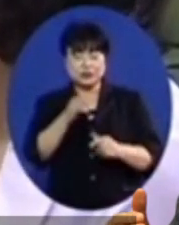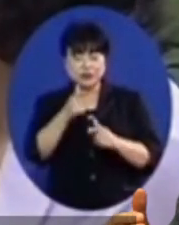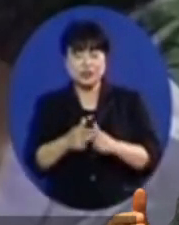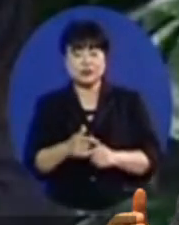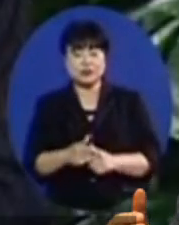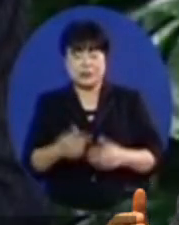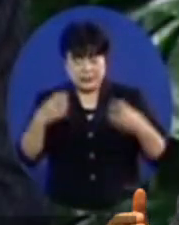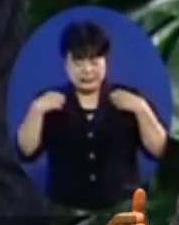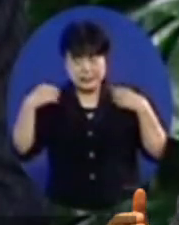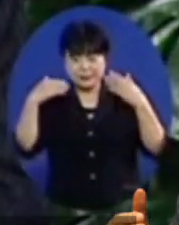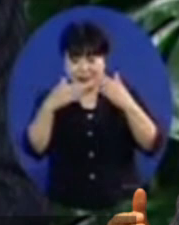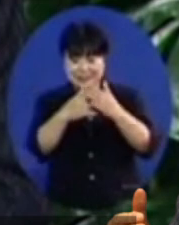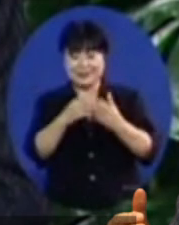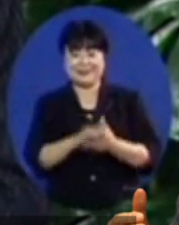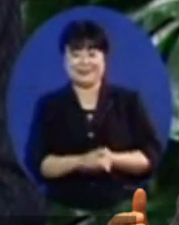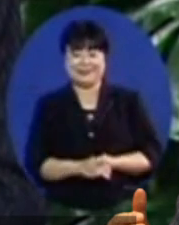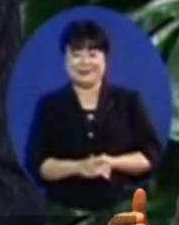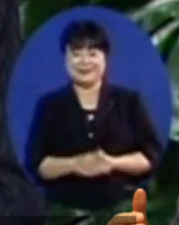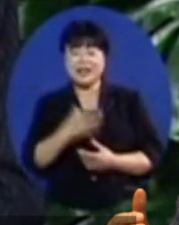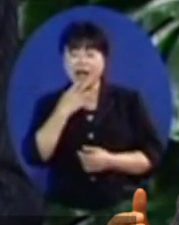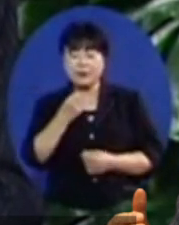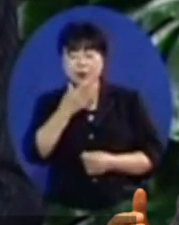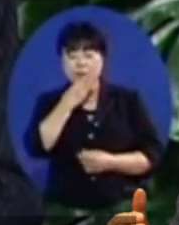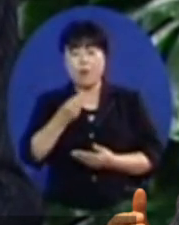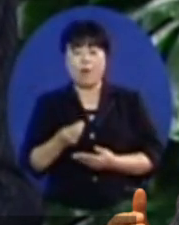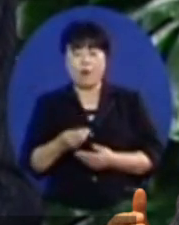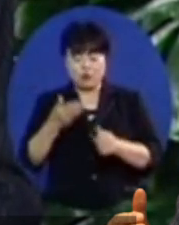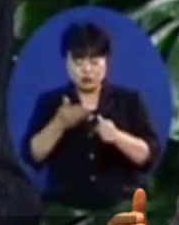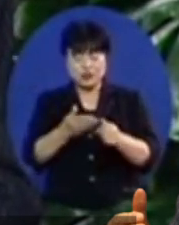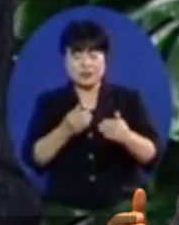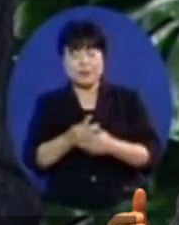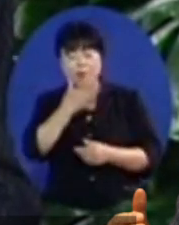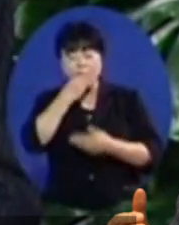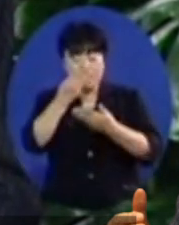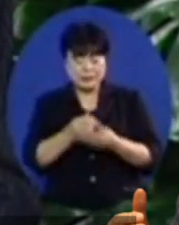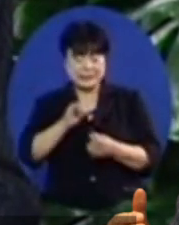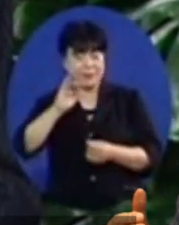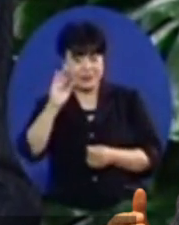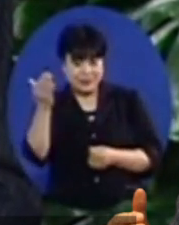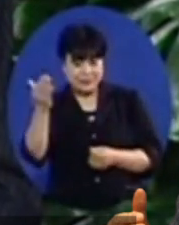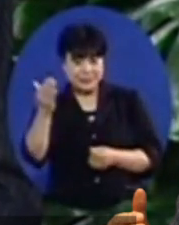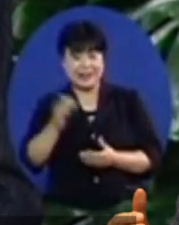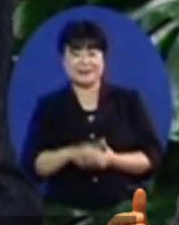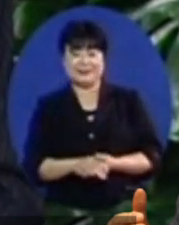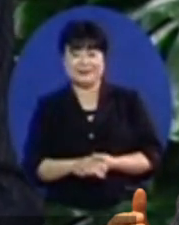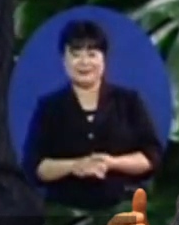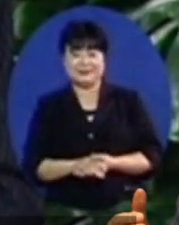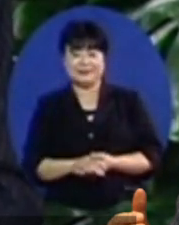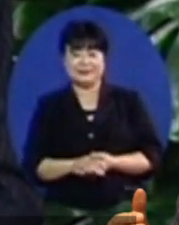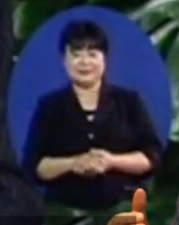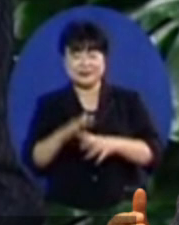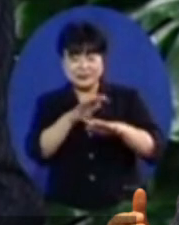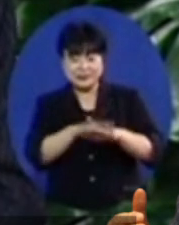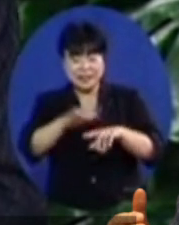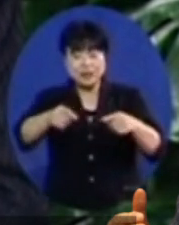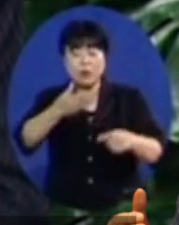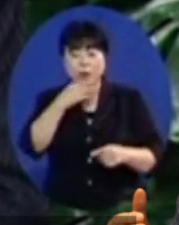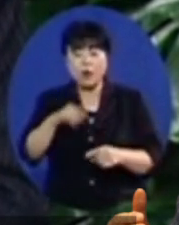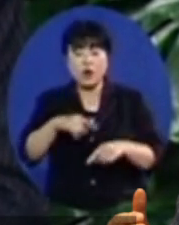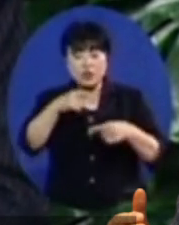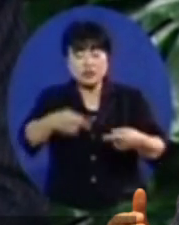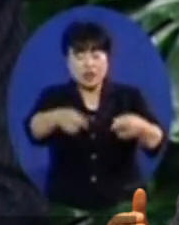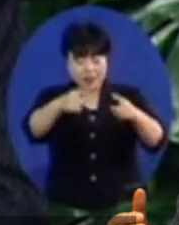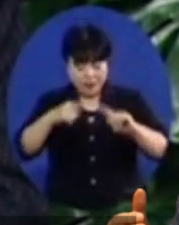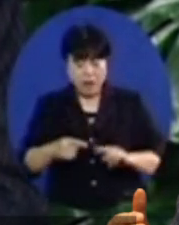다 담당하시고 아브라함의 복을 우리에게 주셨으니 복받은 사람이니까 들어가도 복이 있고 나가도 복이